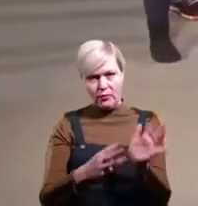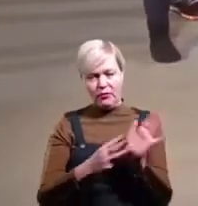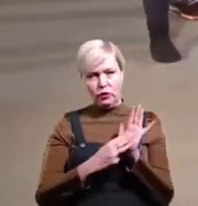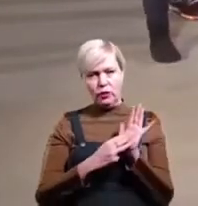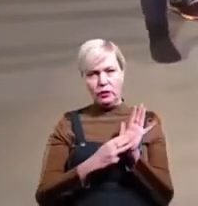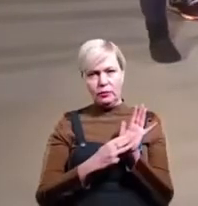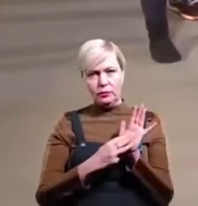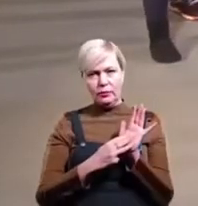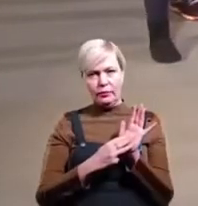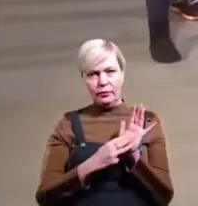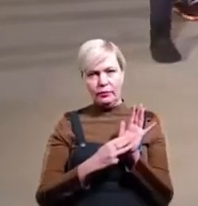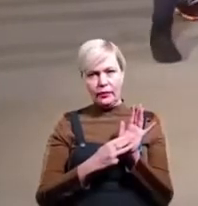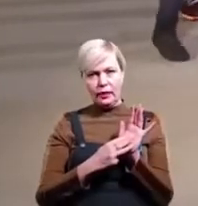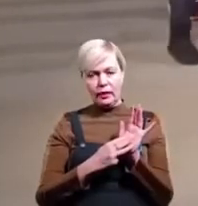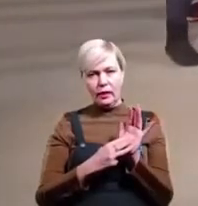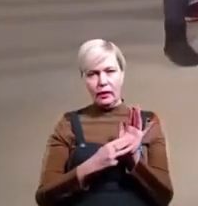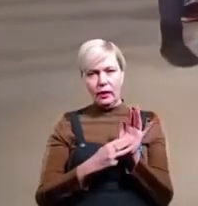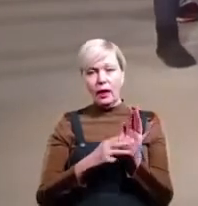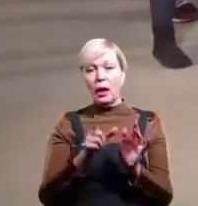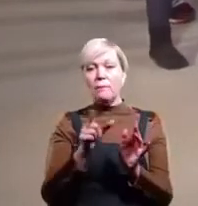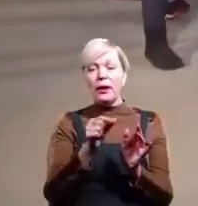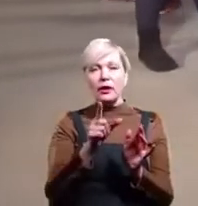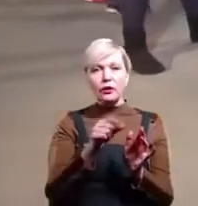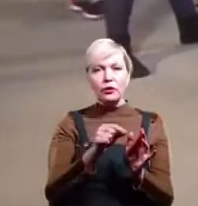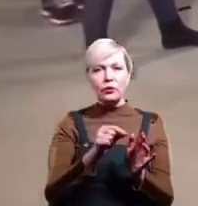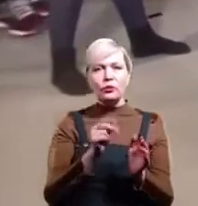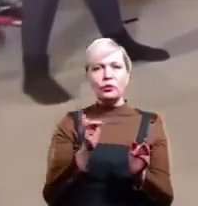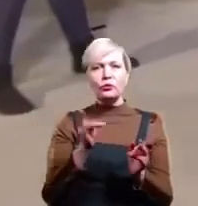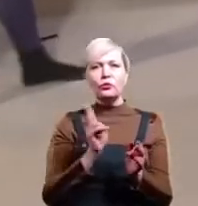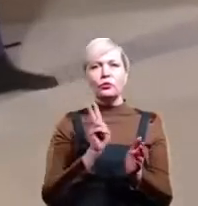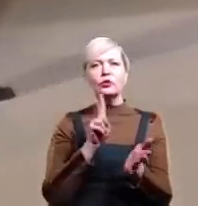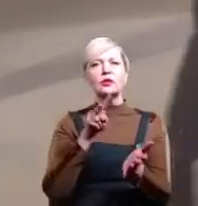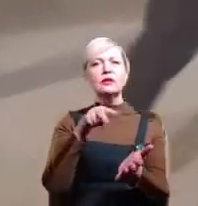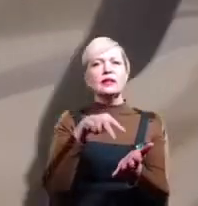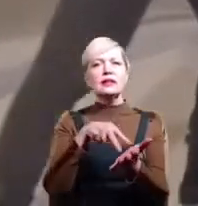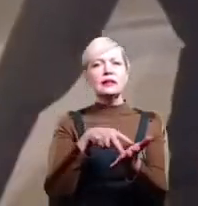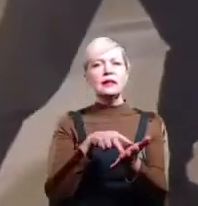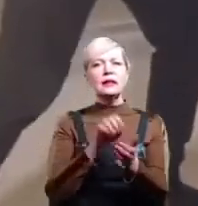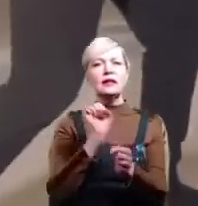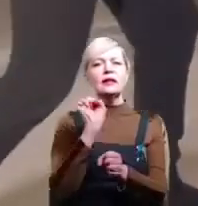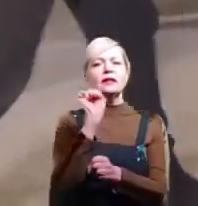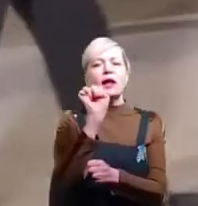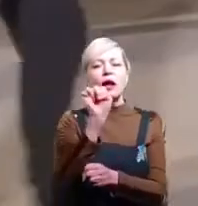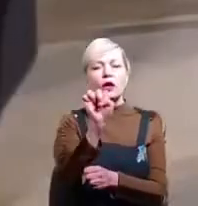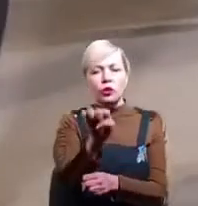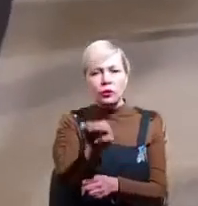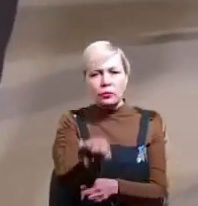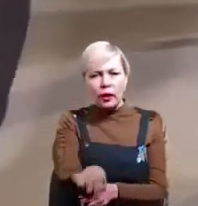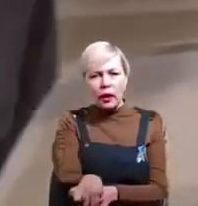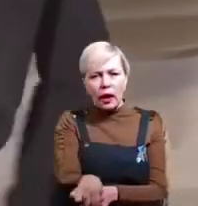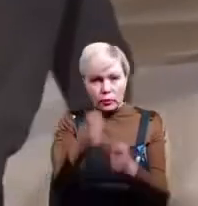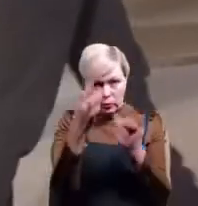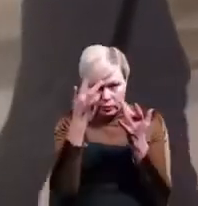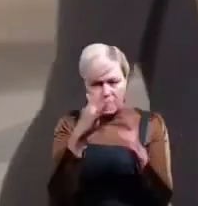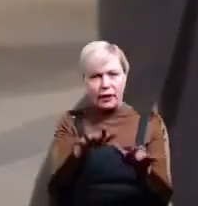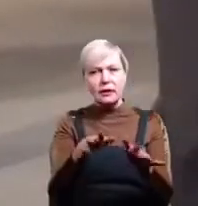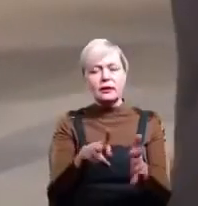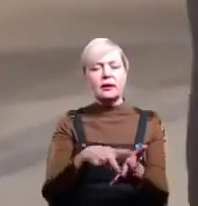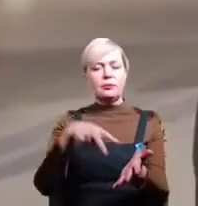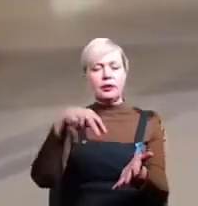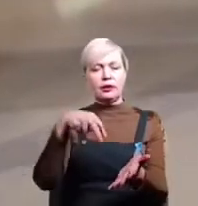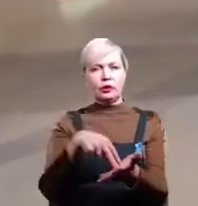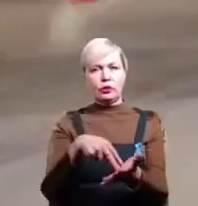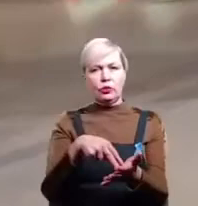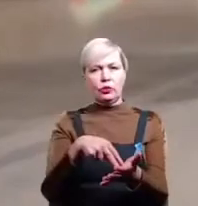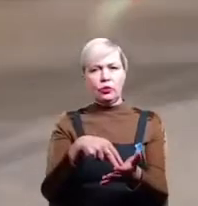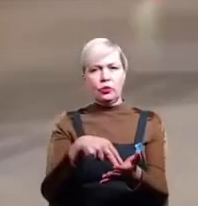7, 8. То есть партнеру нужно сделать просто к партнерше наклон медленно и потом резкий прыжок. Партнерше хватит